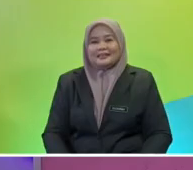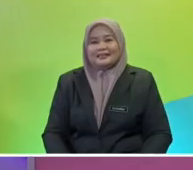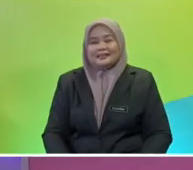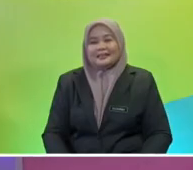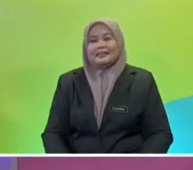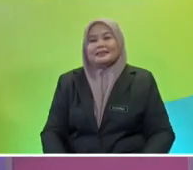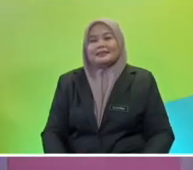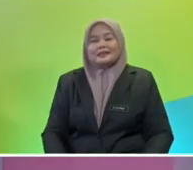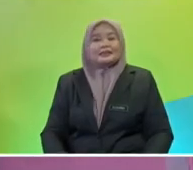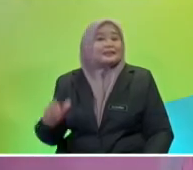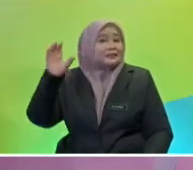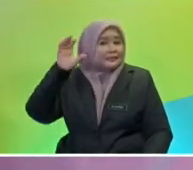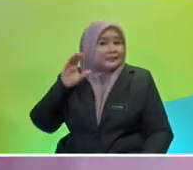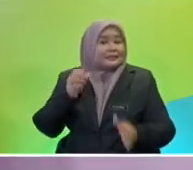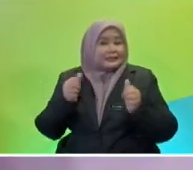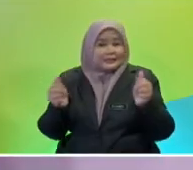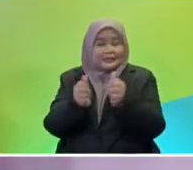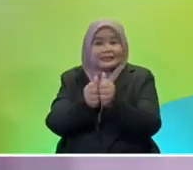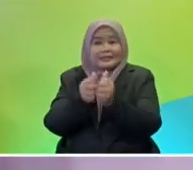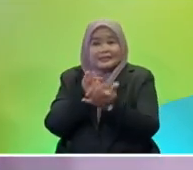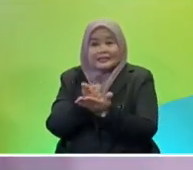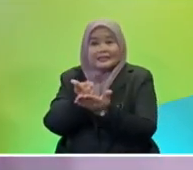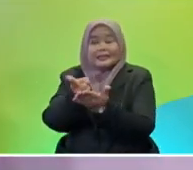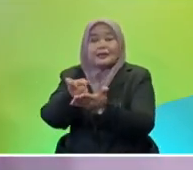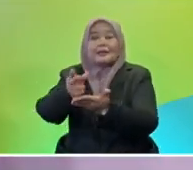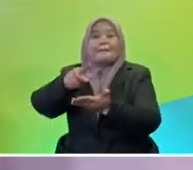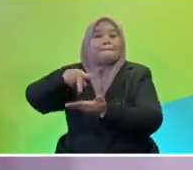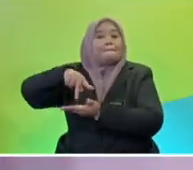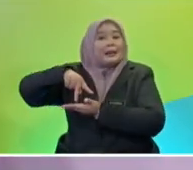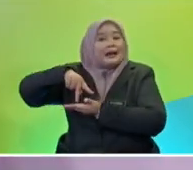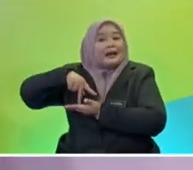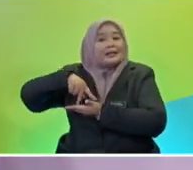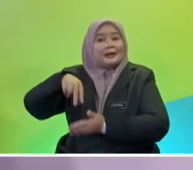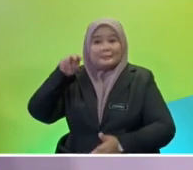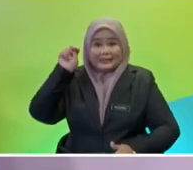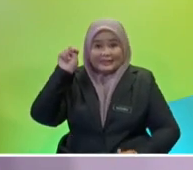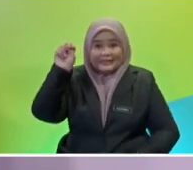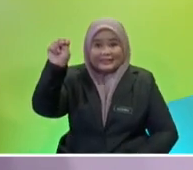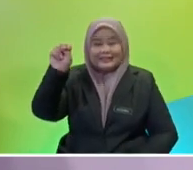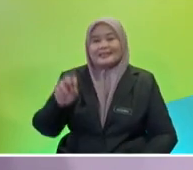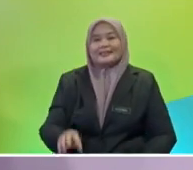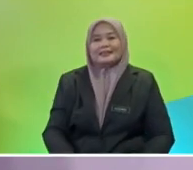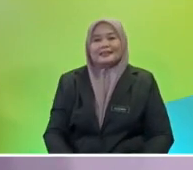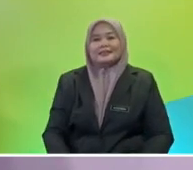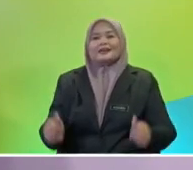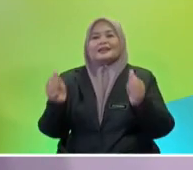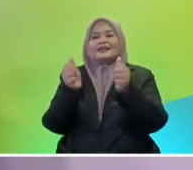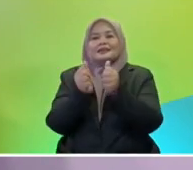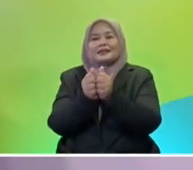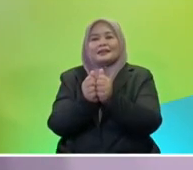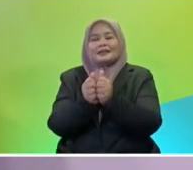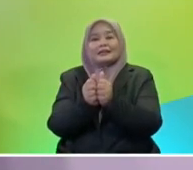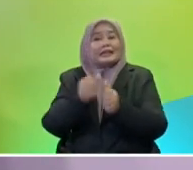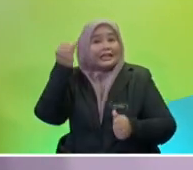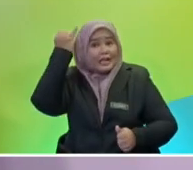dengan ikhlas pahala menanti dengan ilmu